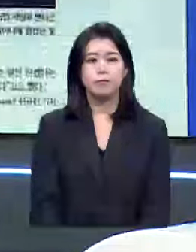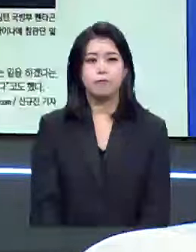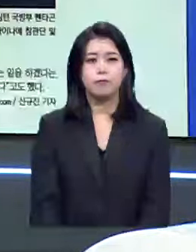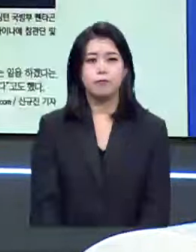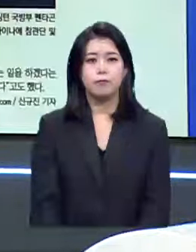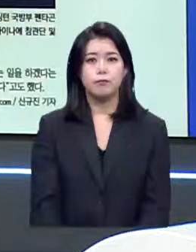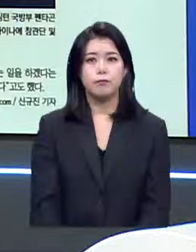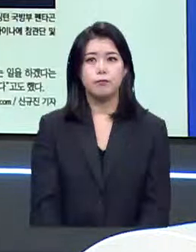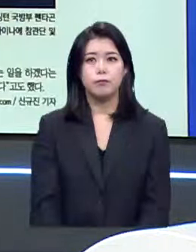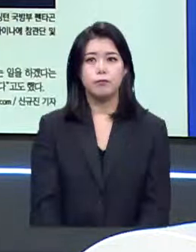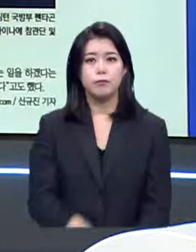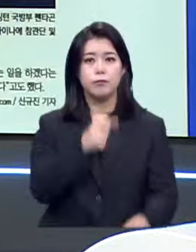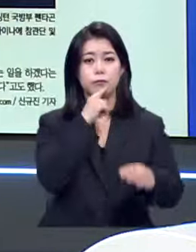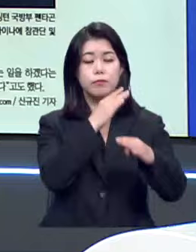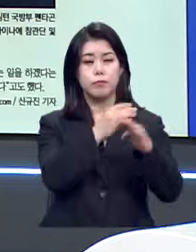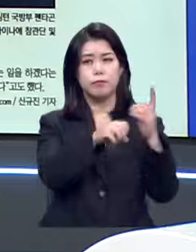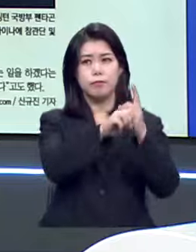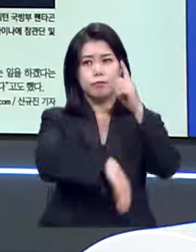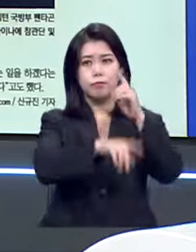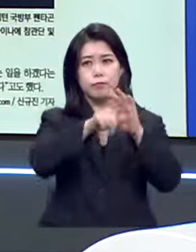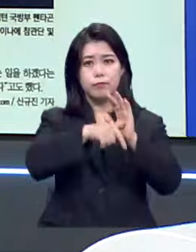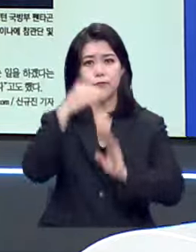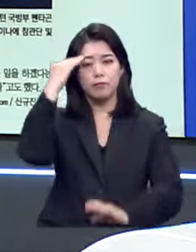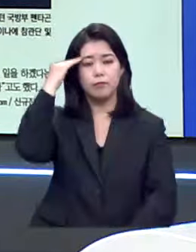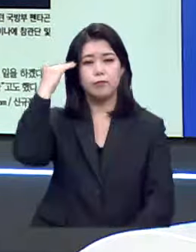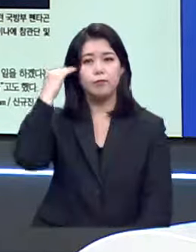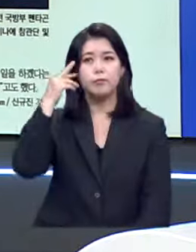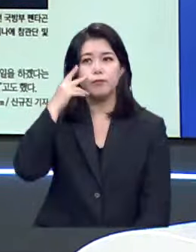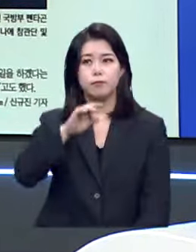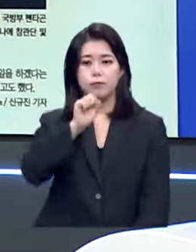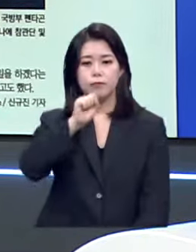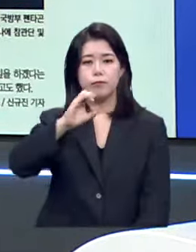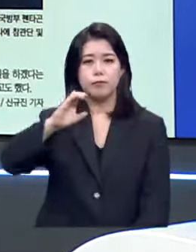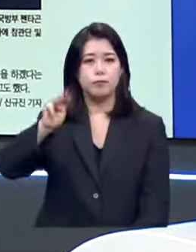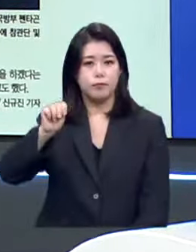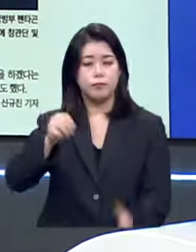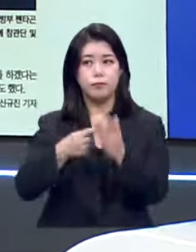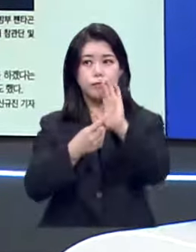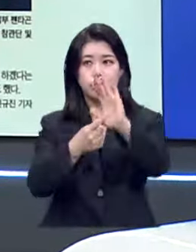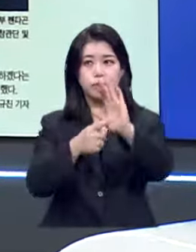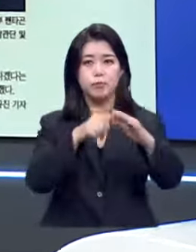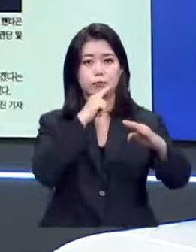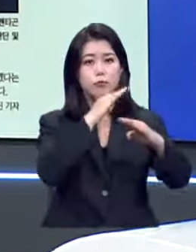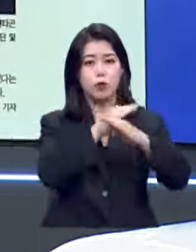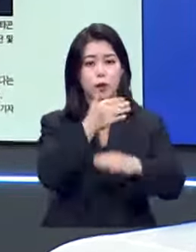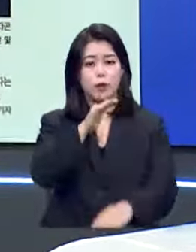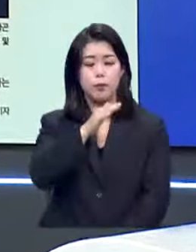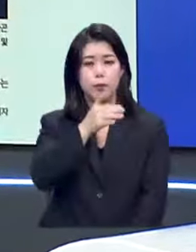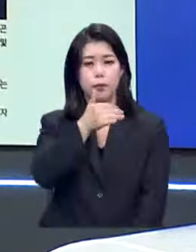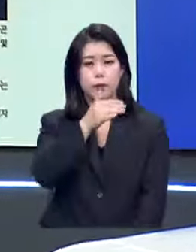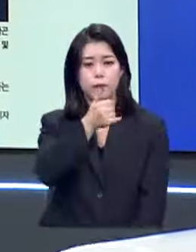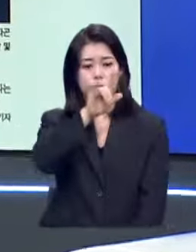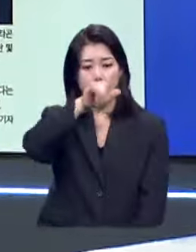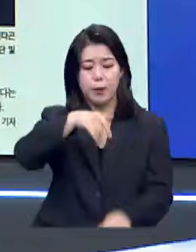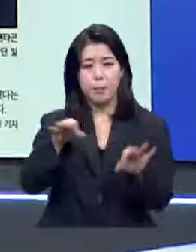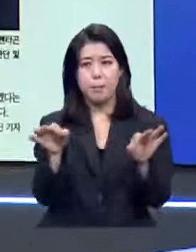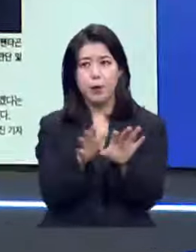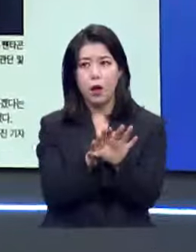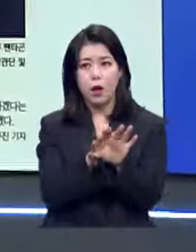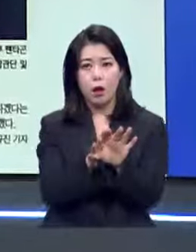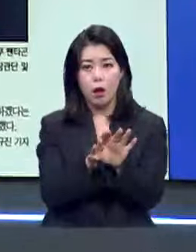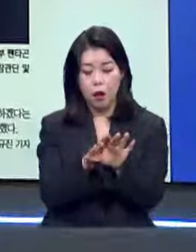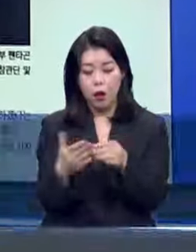볼까요 북도발 화 중에 한미 한미 SCM 성명서 북비핵화 9년 만에